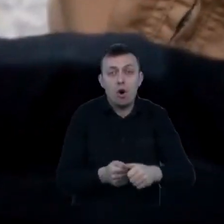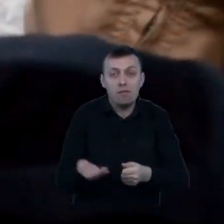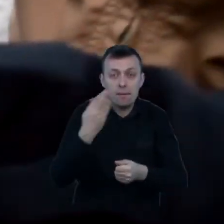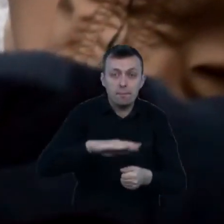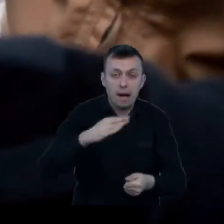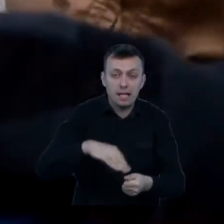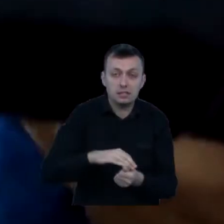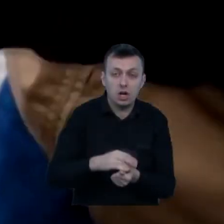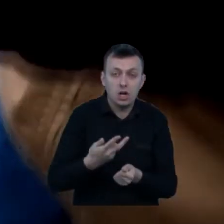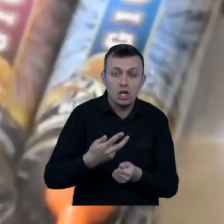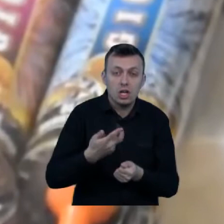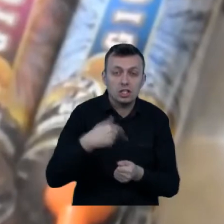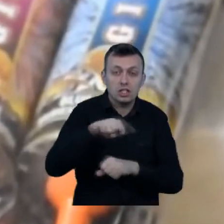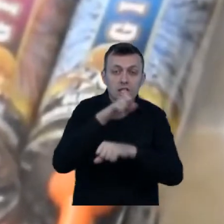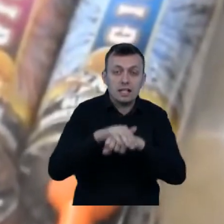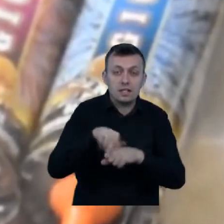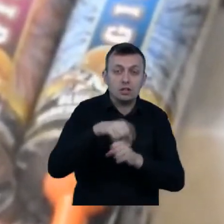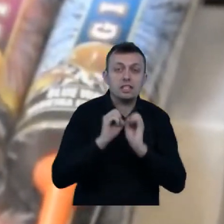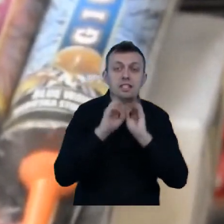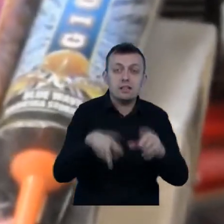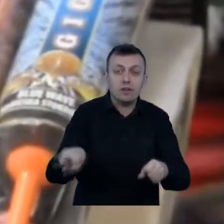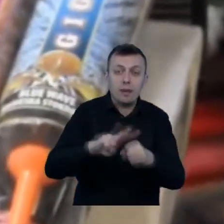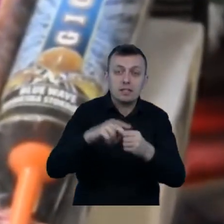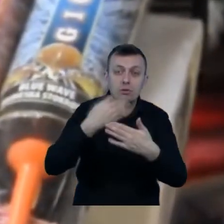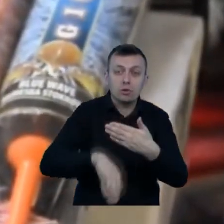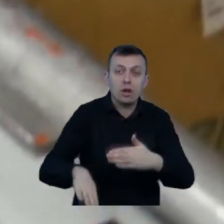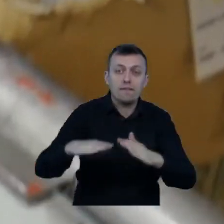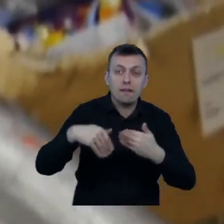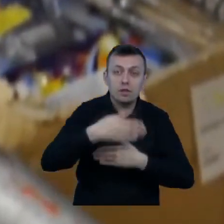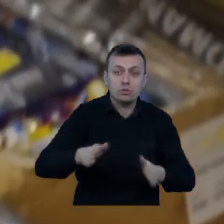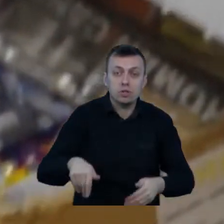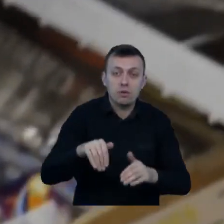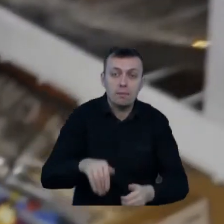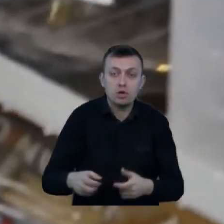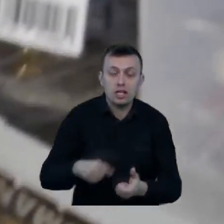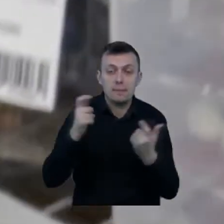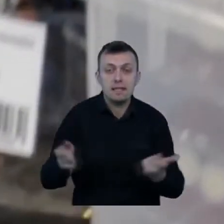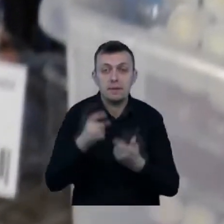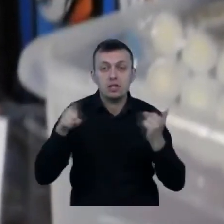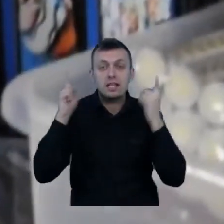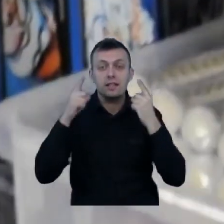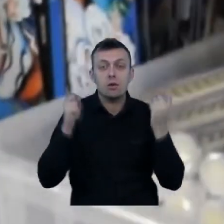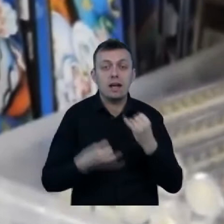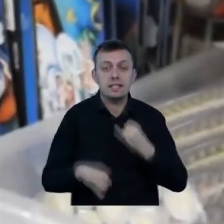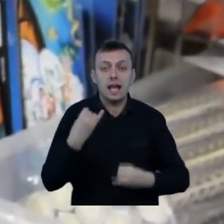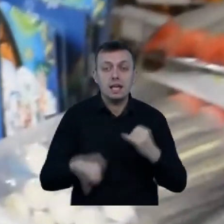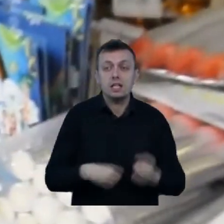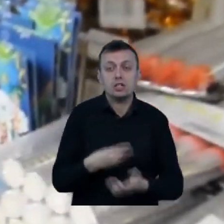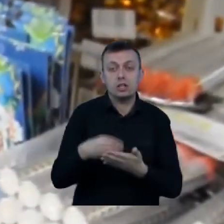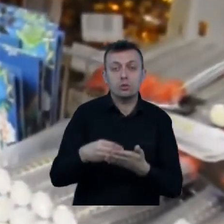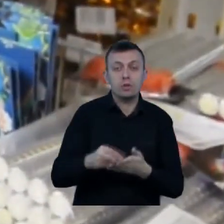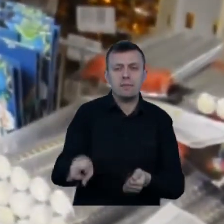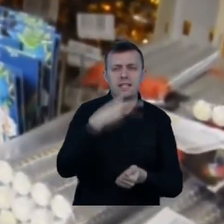zawierają materiały wybuchowe. Nieprzestrzeganie zasad bezpieczeństwa może doprowadzić do wypadku. Przypominamy o zasadach zakupów i używania